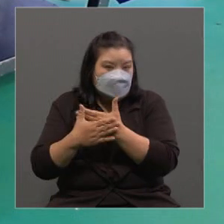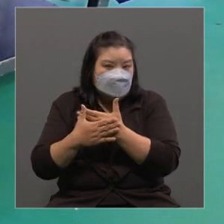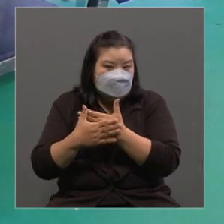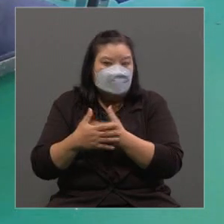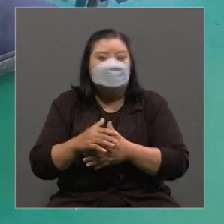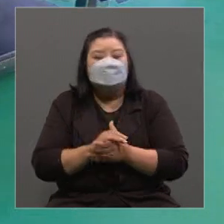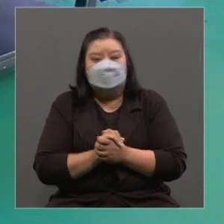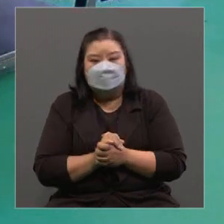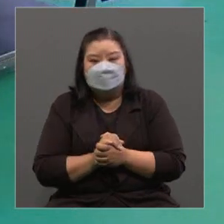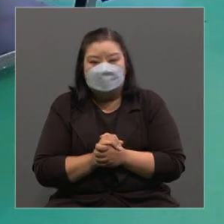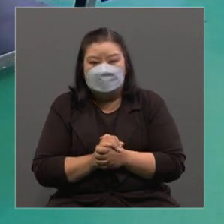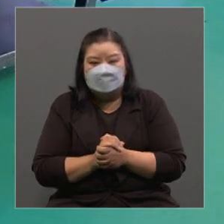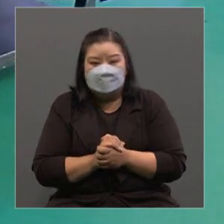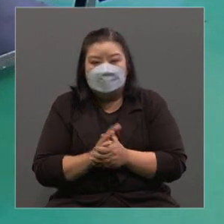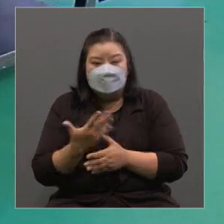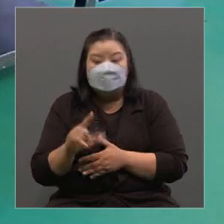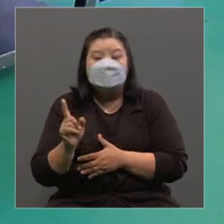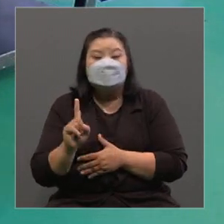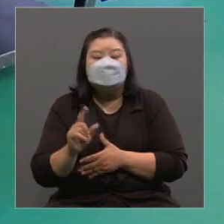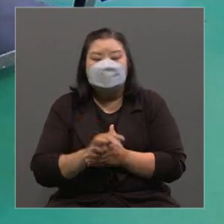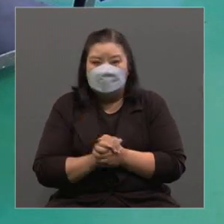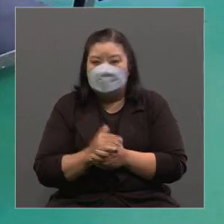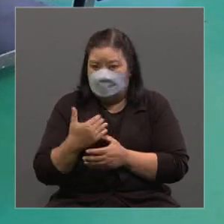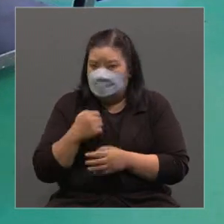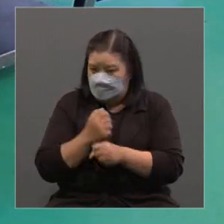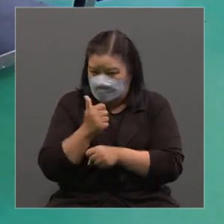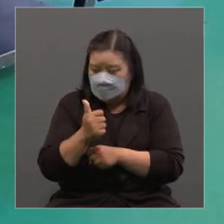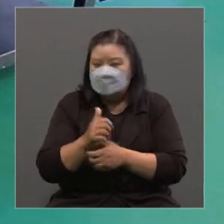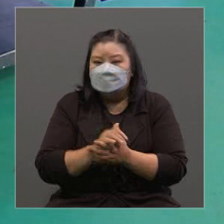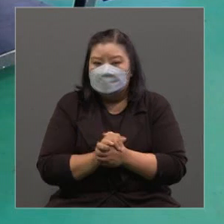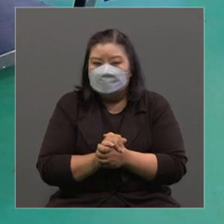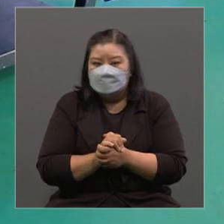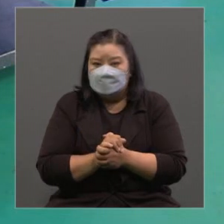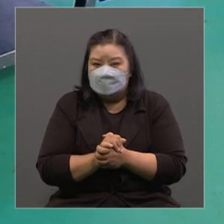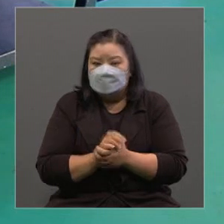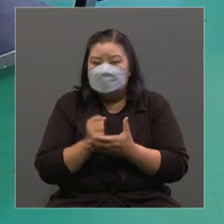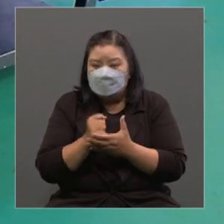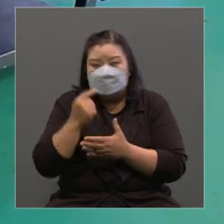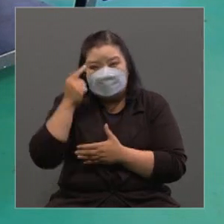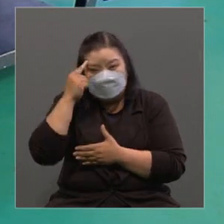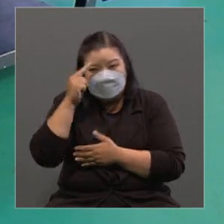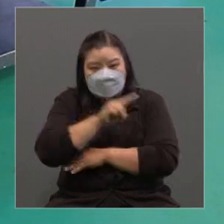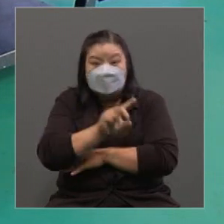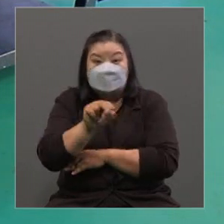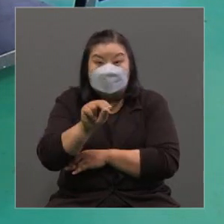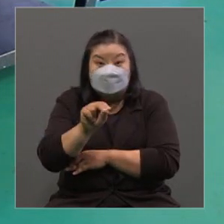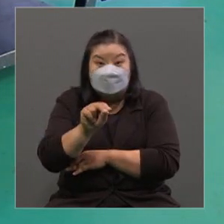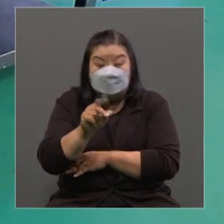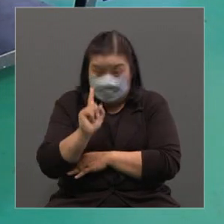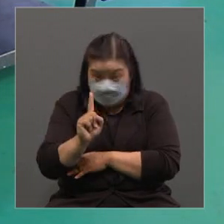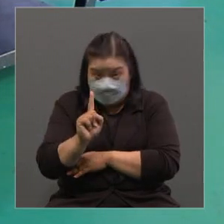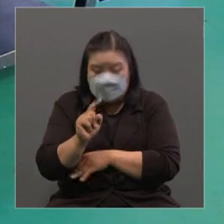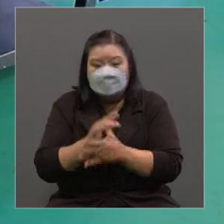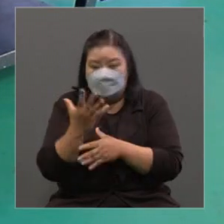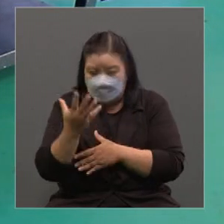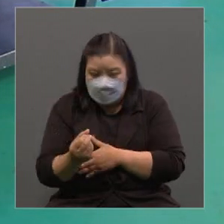มาครับผมผลผลิตที่ออกมานะครับผมมันสามารถตอบโจทย์ได้ดีนะครับผมมันสามารถลดระยะเวลาจาก30วันที่ชาวบ้านใช้ในการอ